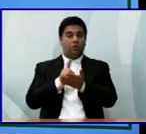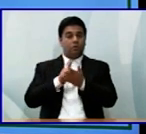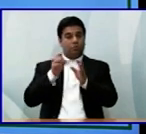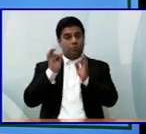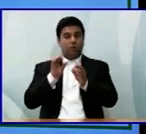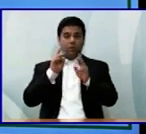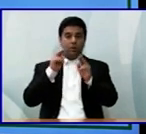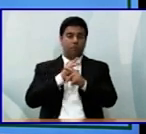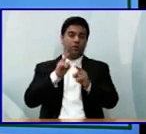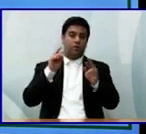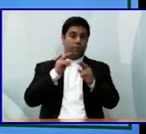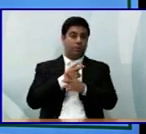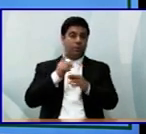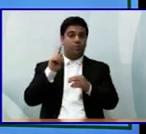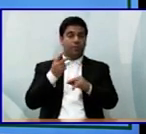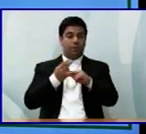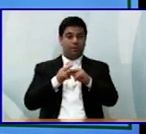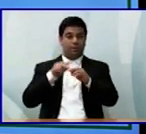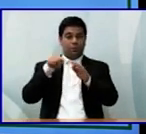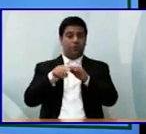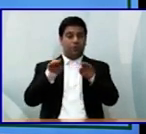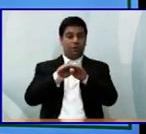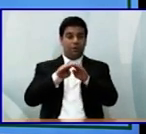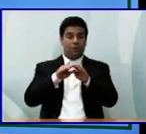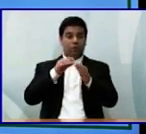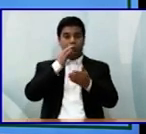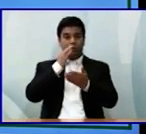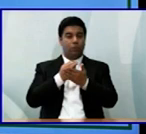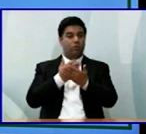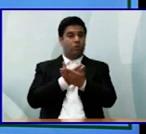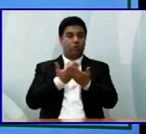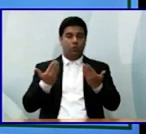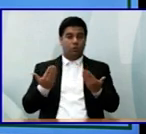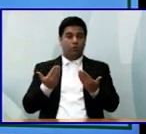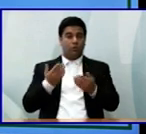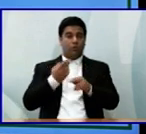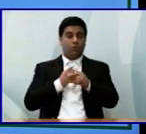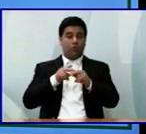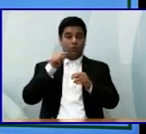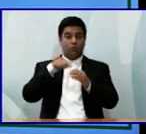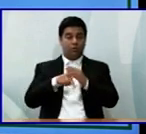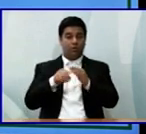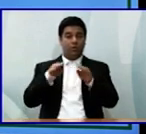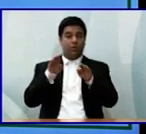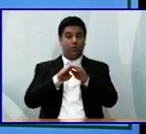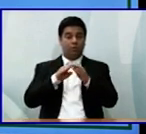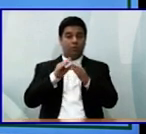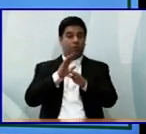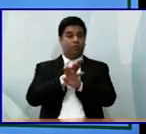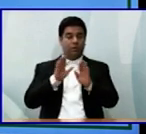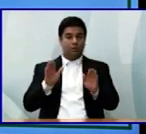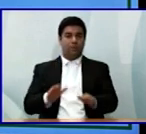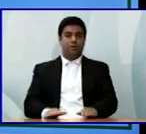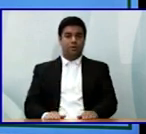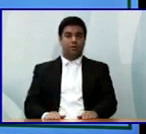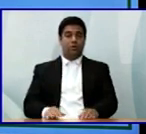qanoatlantirdimi? Yo'q. Demak, bu tenglamaning yechimi yo'q ekan. Tenglama yechimga ega